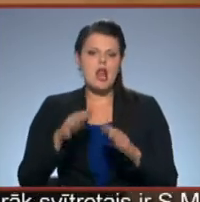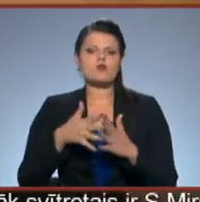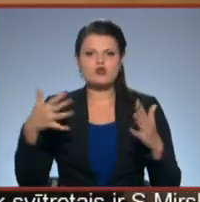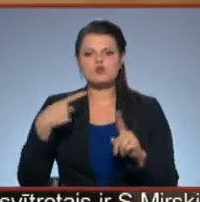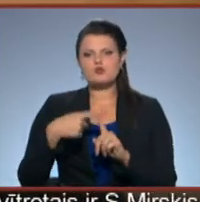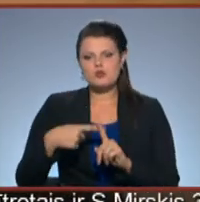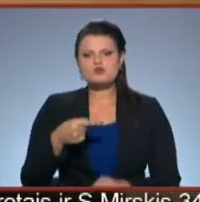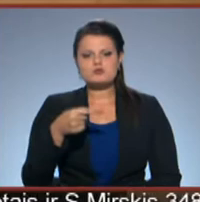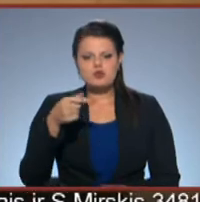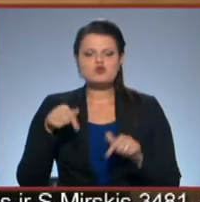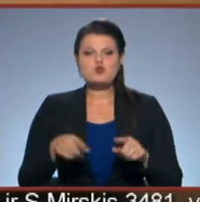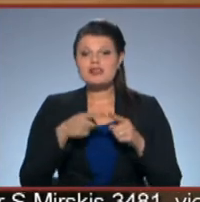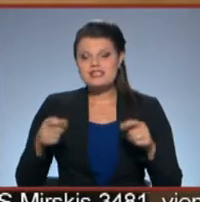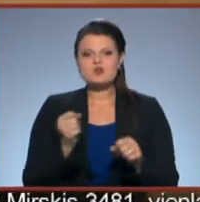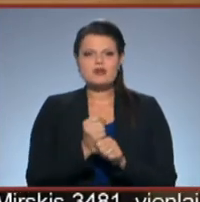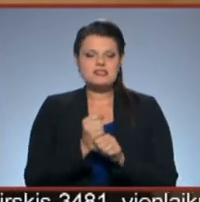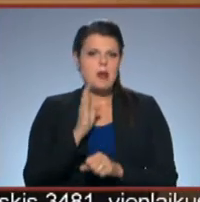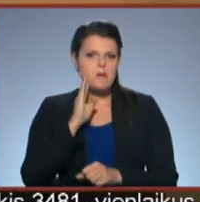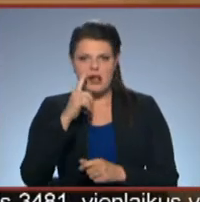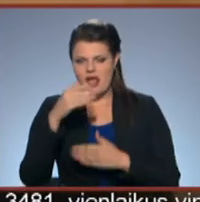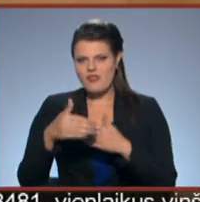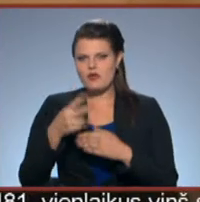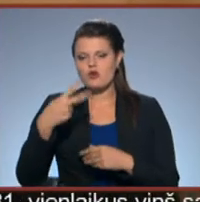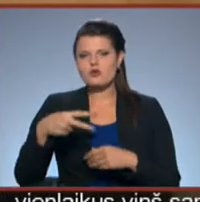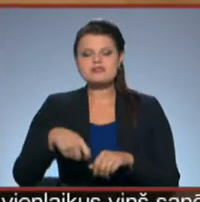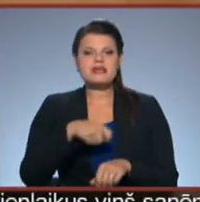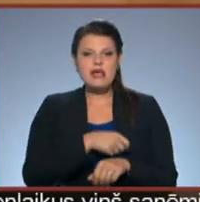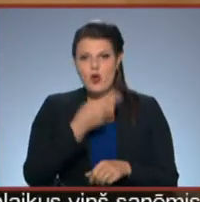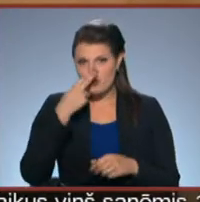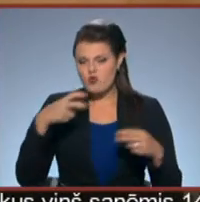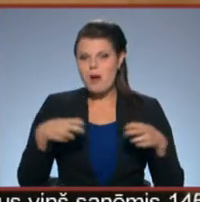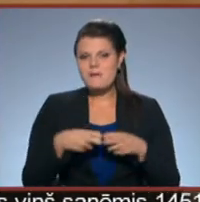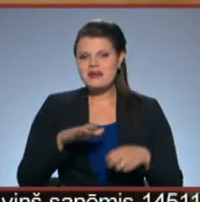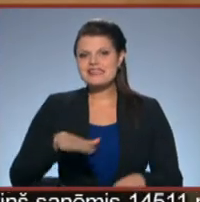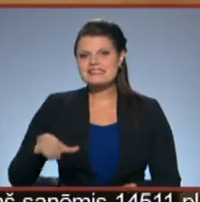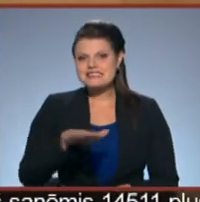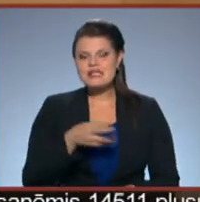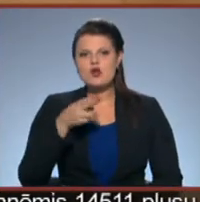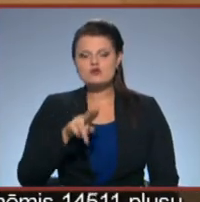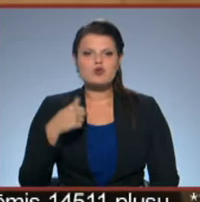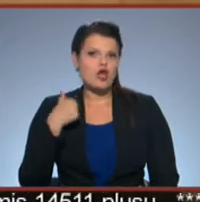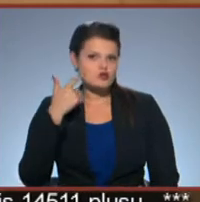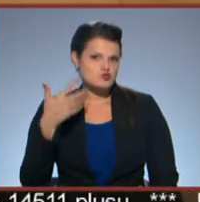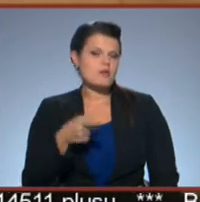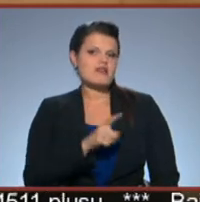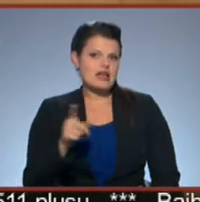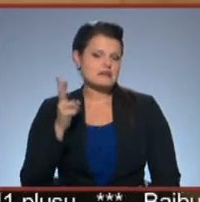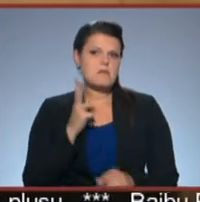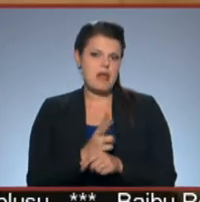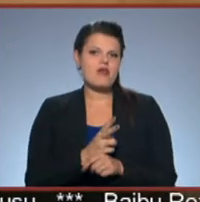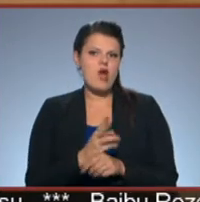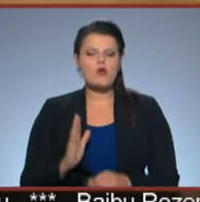šo sezonu Beļģijā, tāpat netālu 20 km no Briseles. Es uzskatu, ka tas ir pienākums nobalsot,